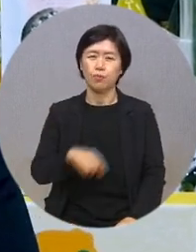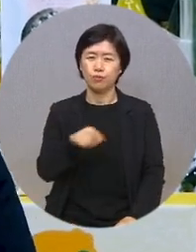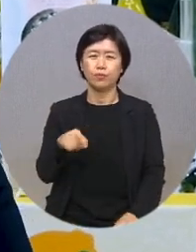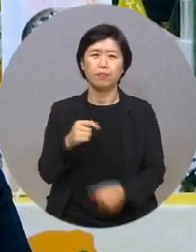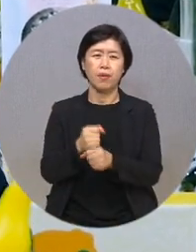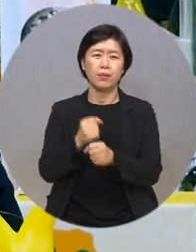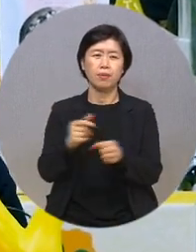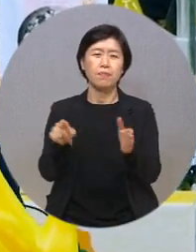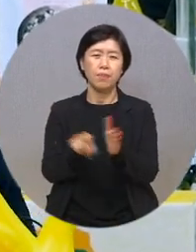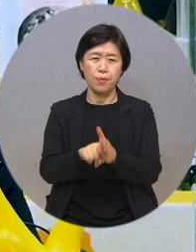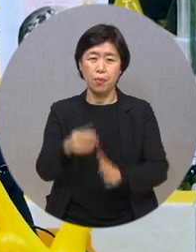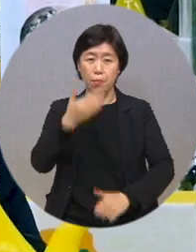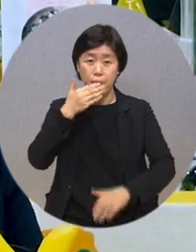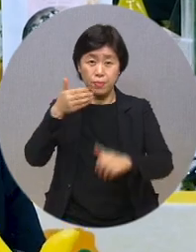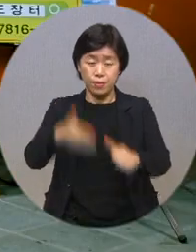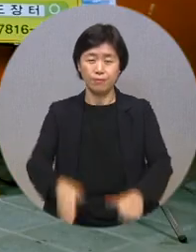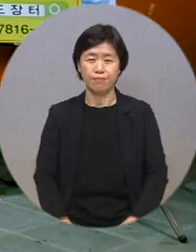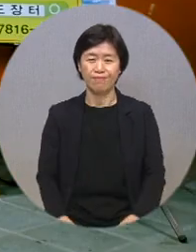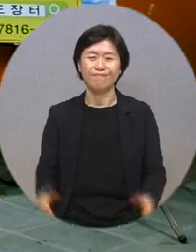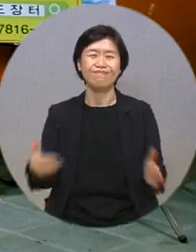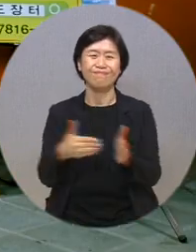드셔보세요.